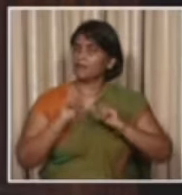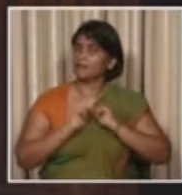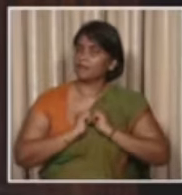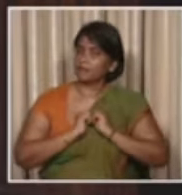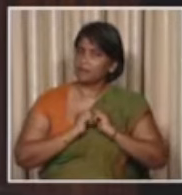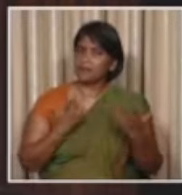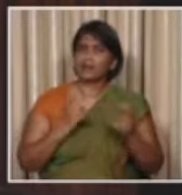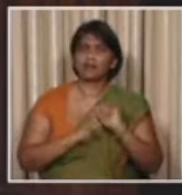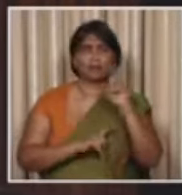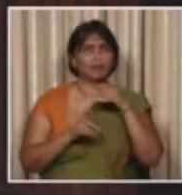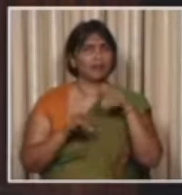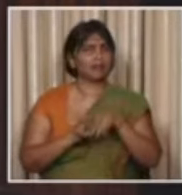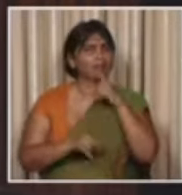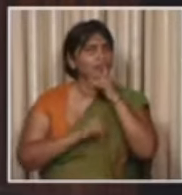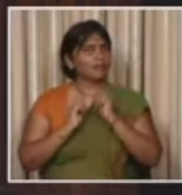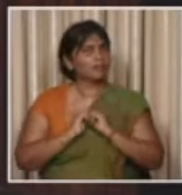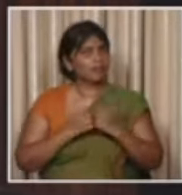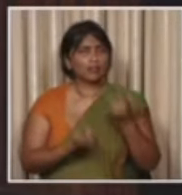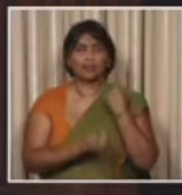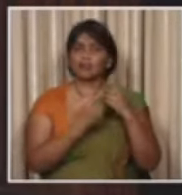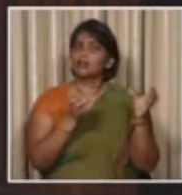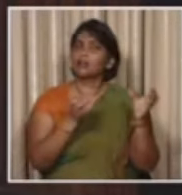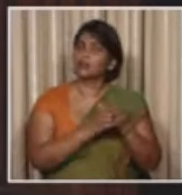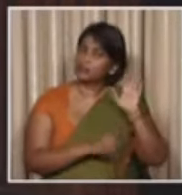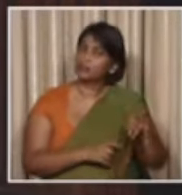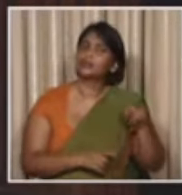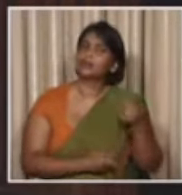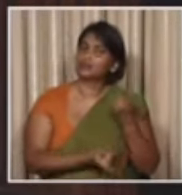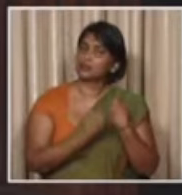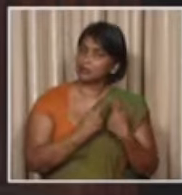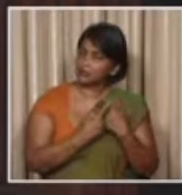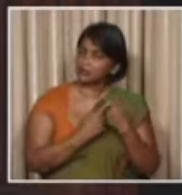නැහැ. පාර්ලිමේන්තුවේ කතා කරාගේ. මේකට විමර්ශන කණ්ඩායම් ඉන්නවා. විමර්ශන